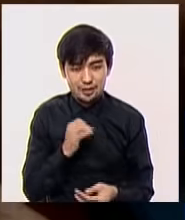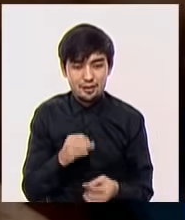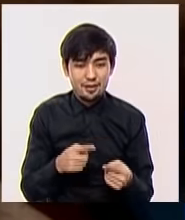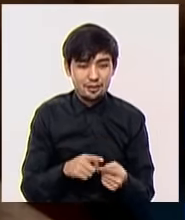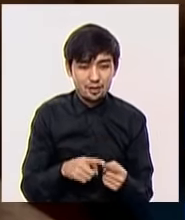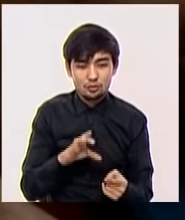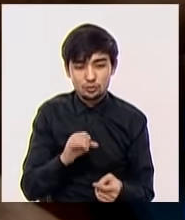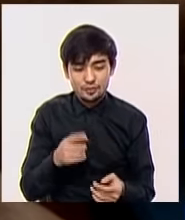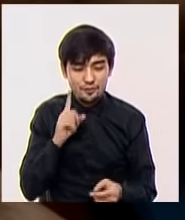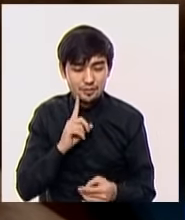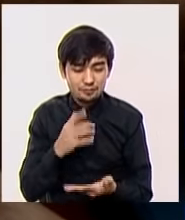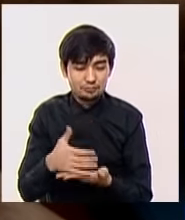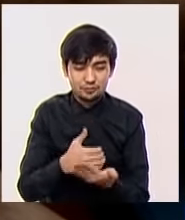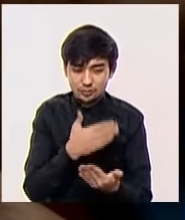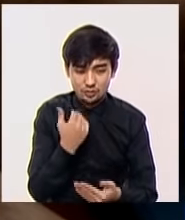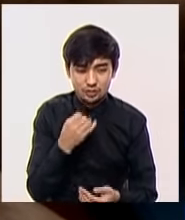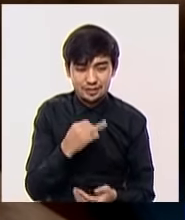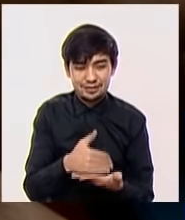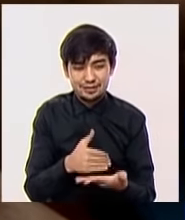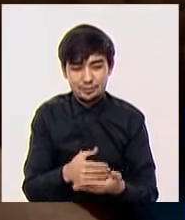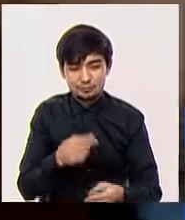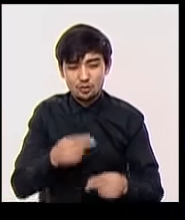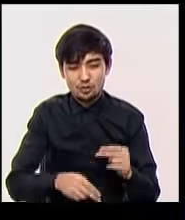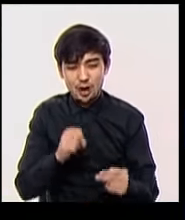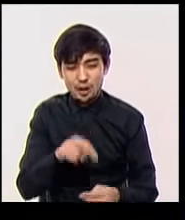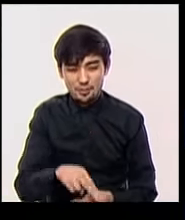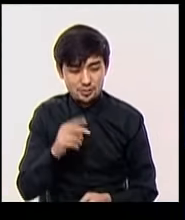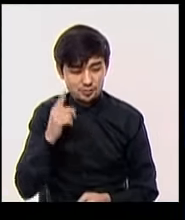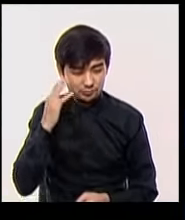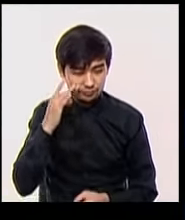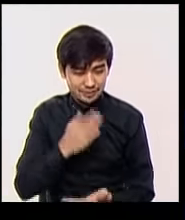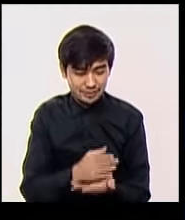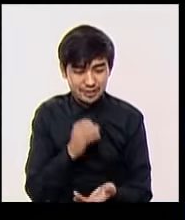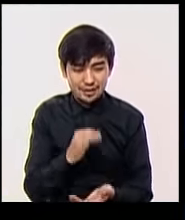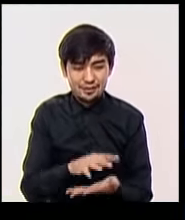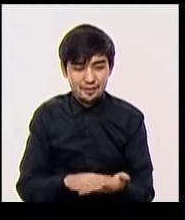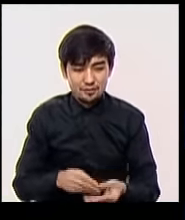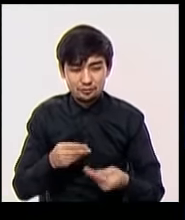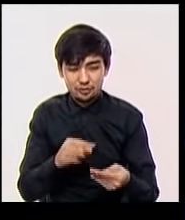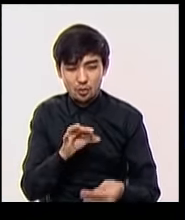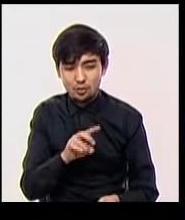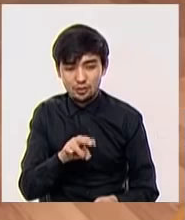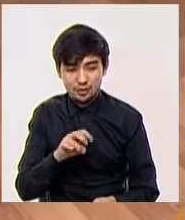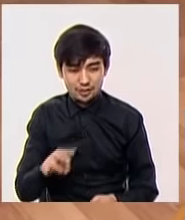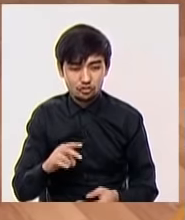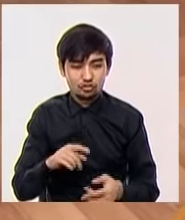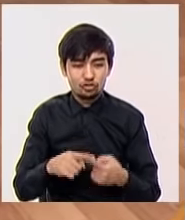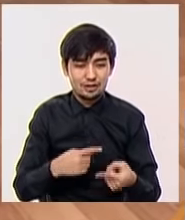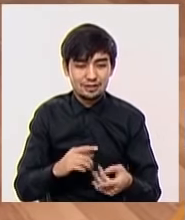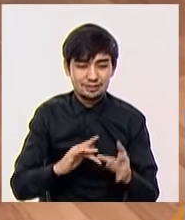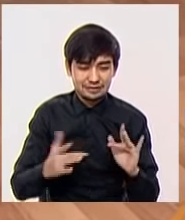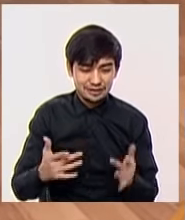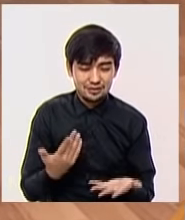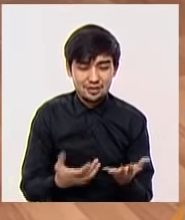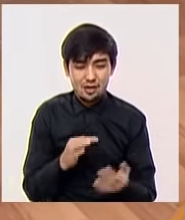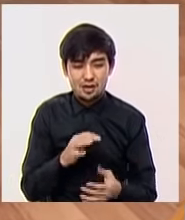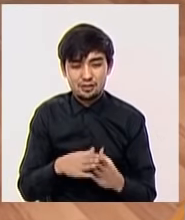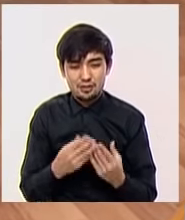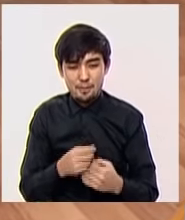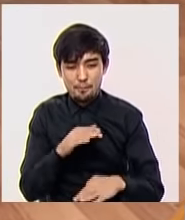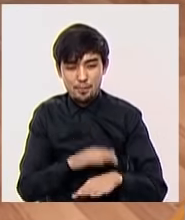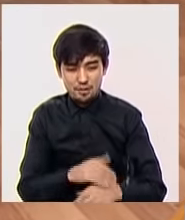принимает системы планируют наладить концу апреля предполагается что подать заявки можно будет онлайн через сайты и приложения от баса банка а